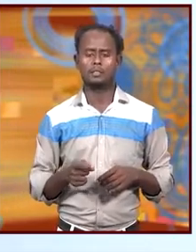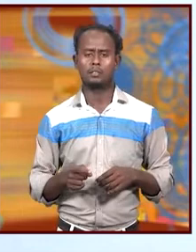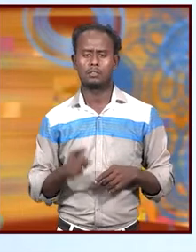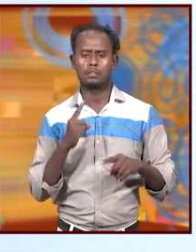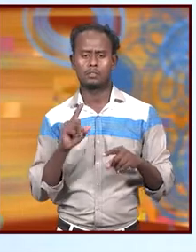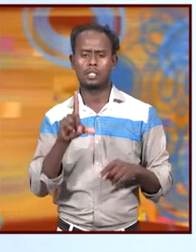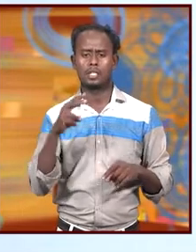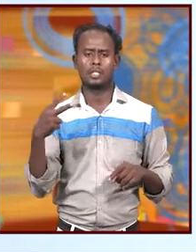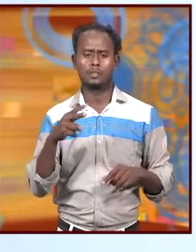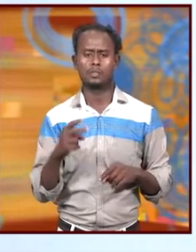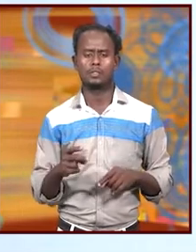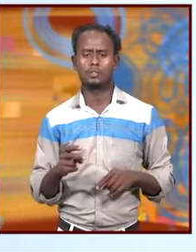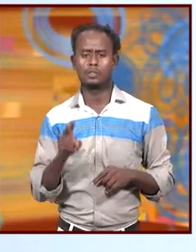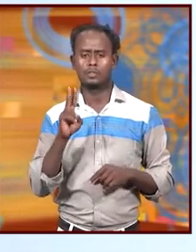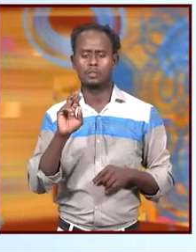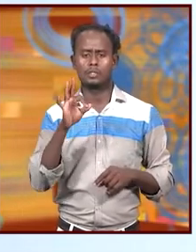இஸ் ஈக்குவல் டு